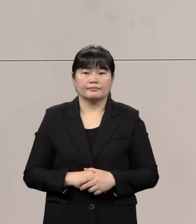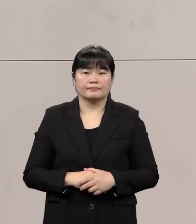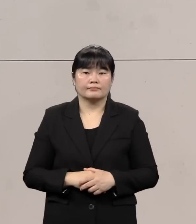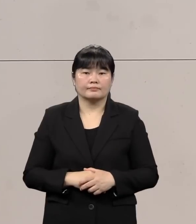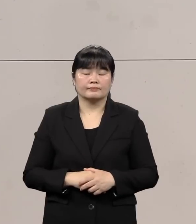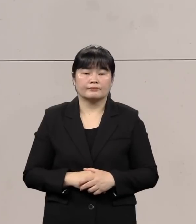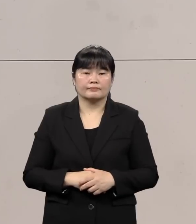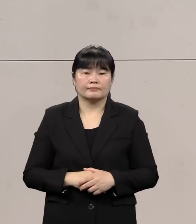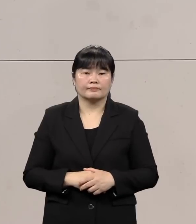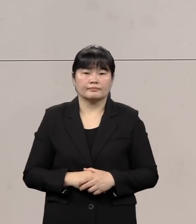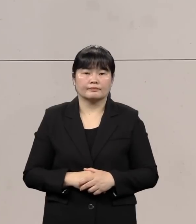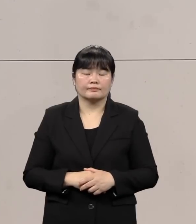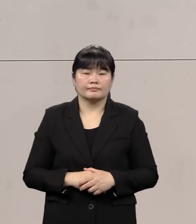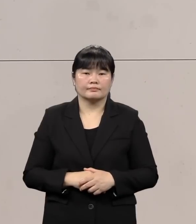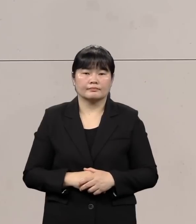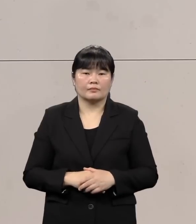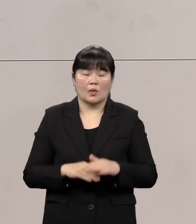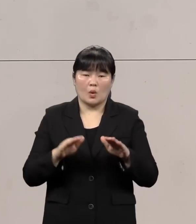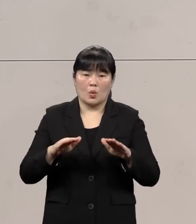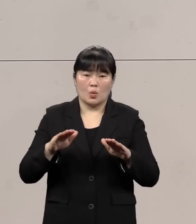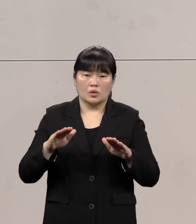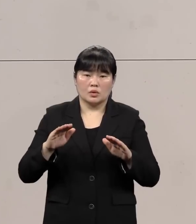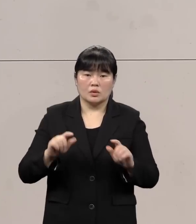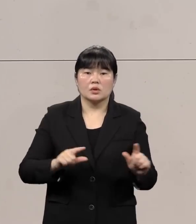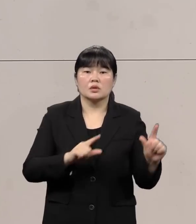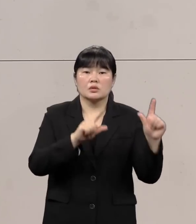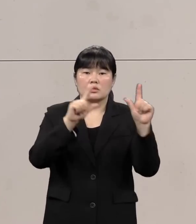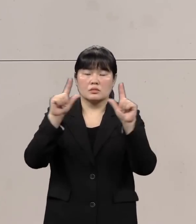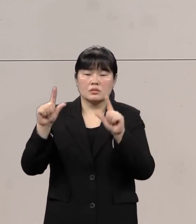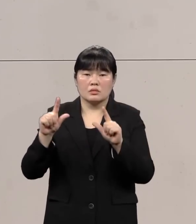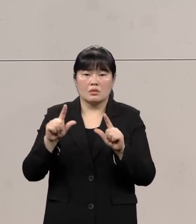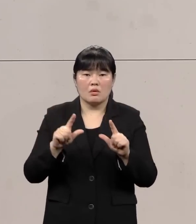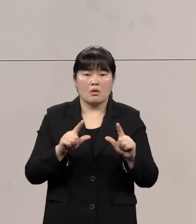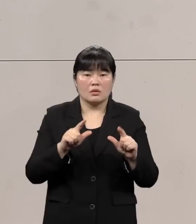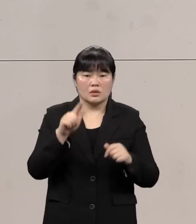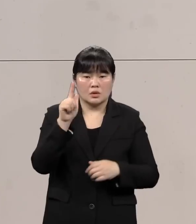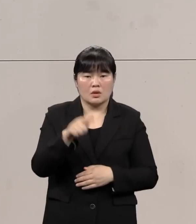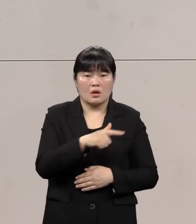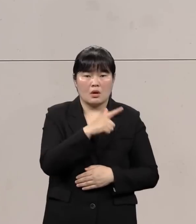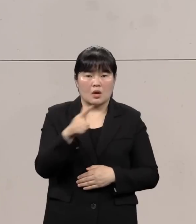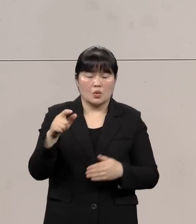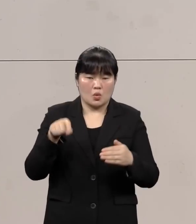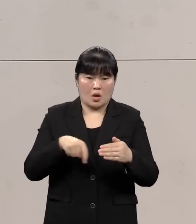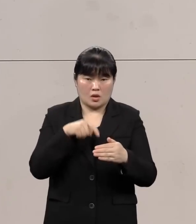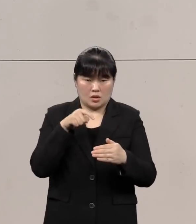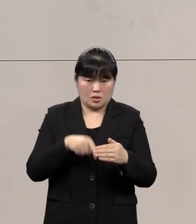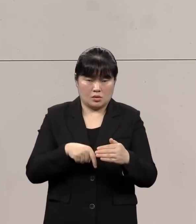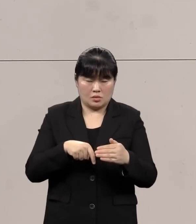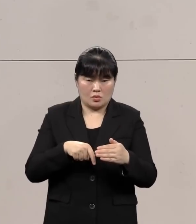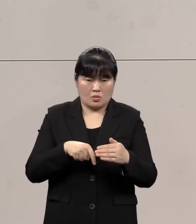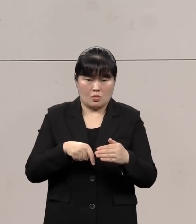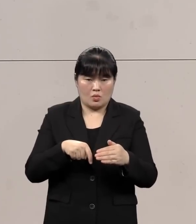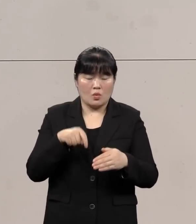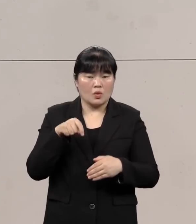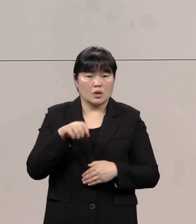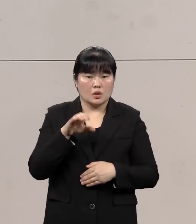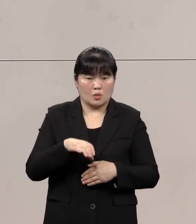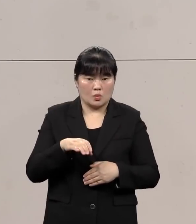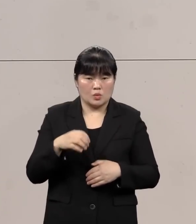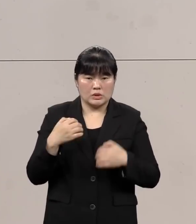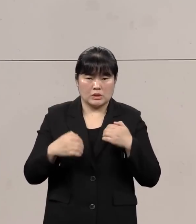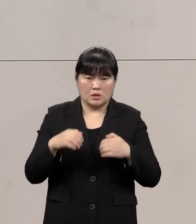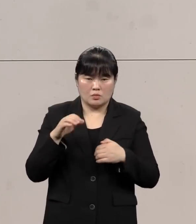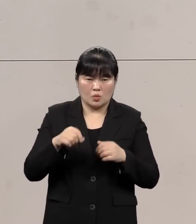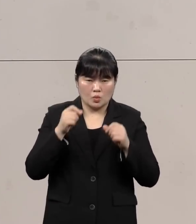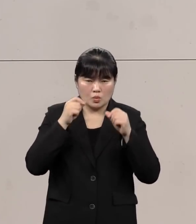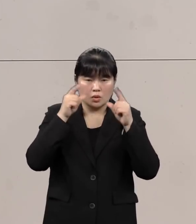참으로 오늘이라는 시간 속에서 지금 내가 살아가는 곳이 낙원임을 깨닫게 하는 소중한 선물이 바로